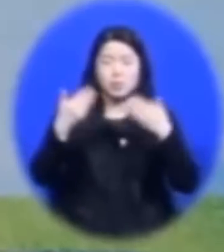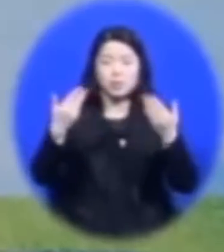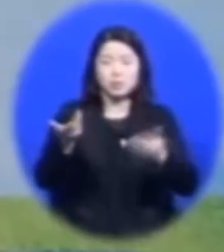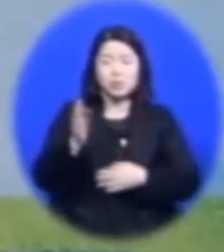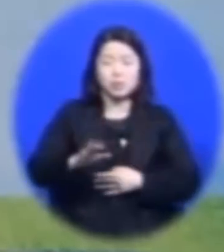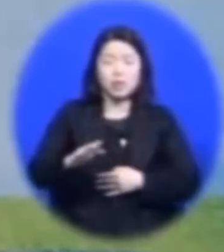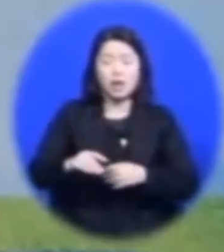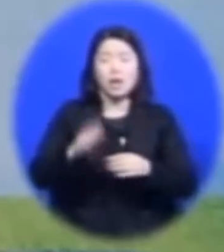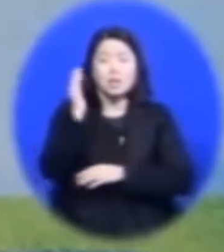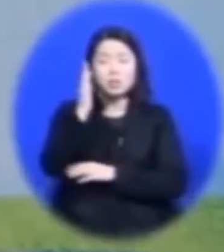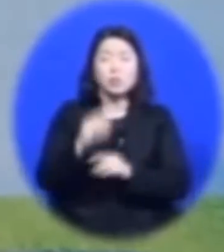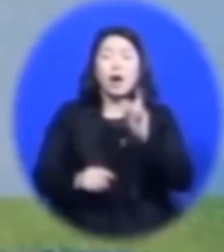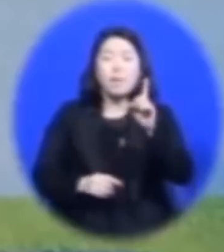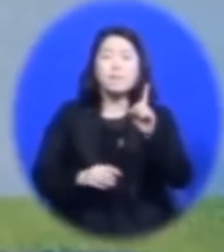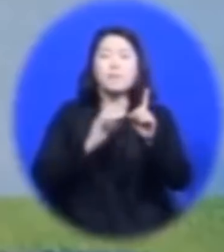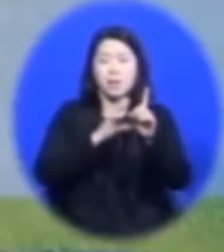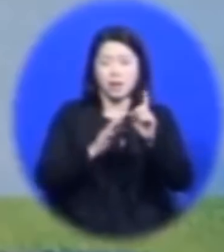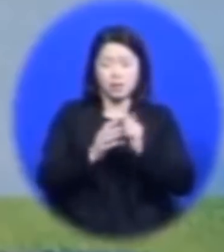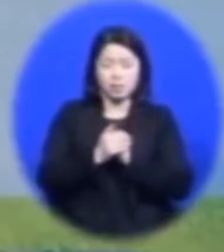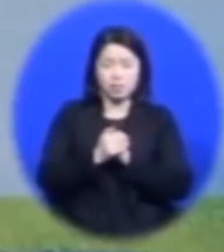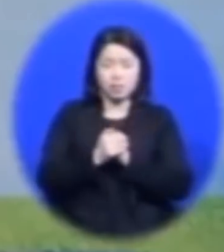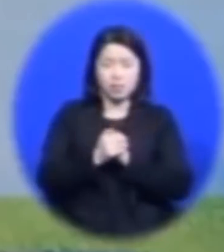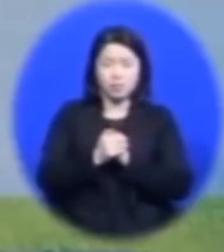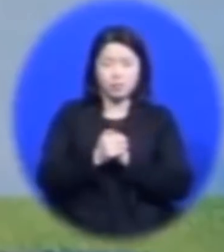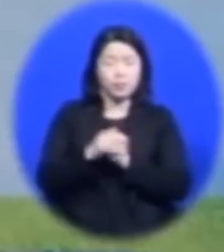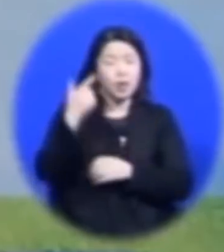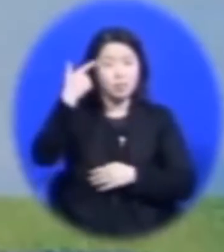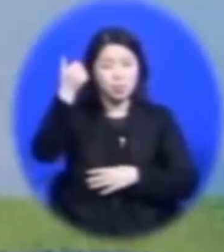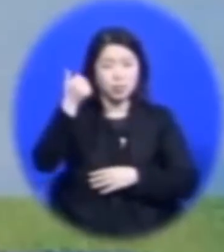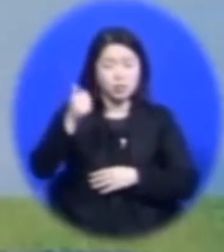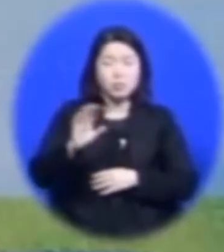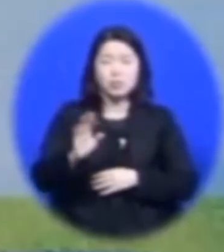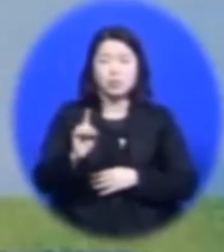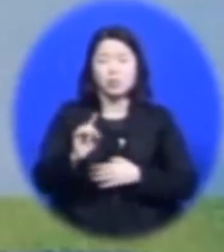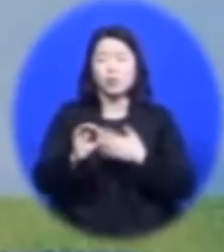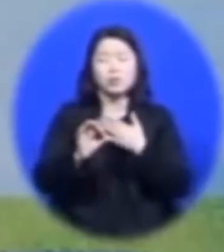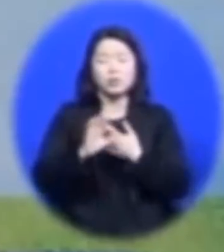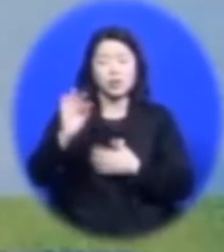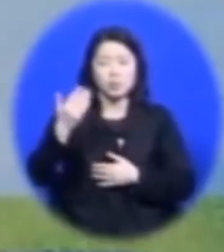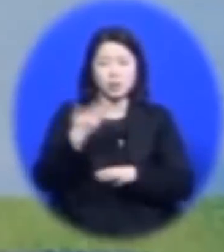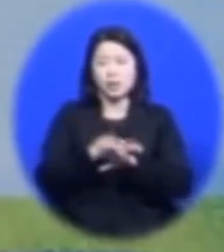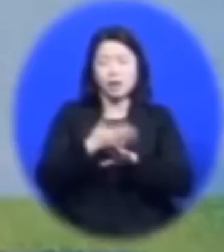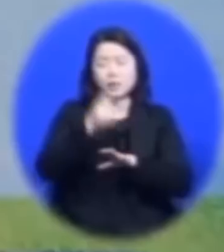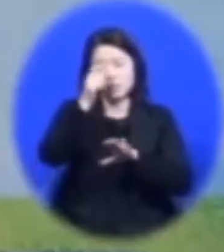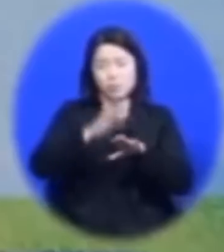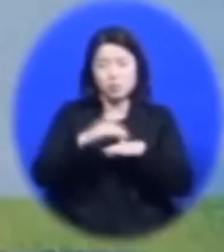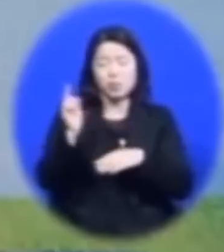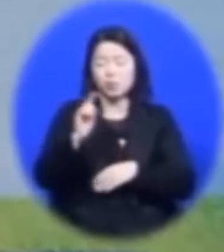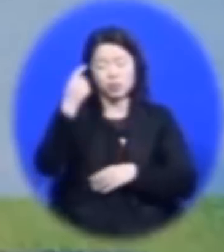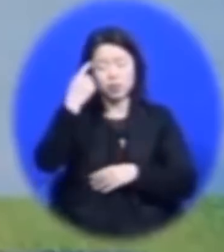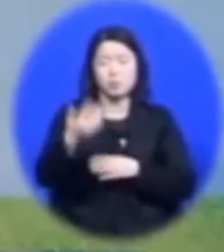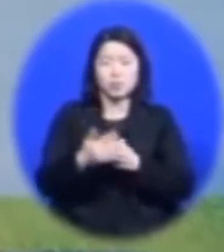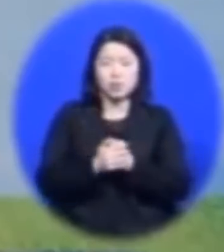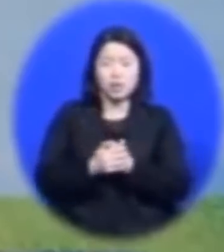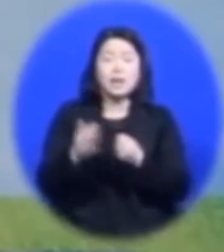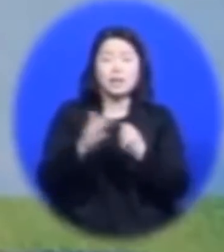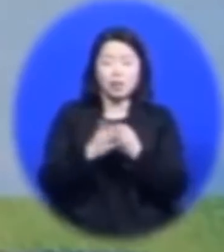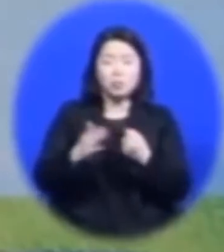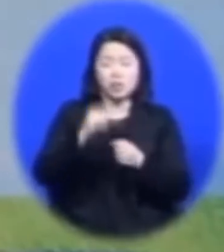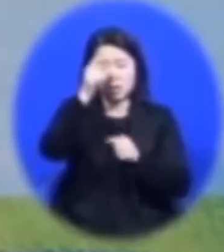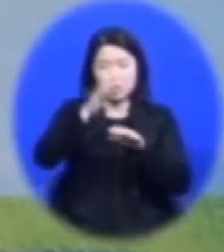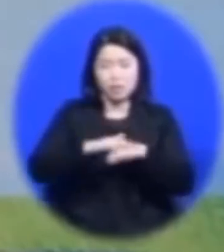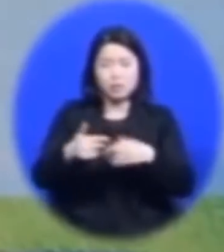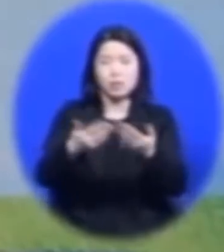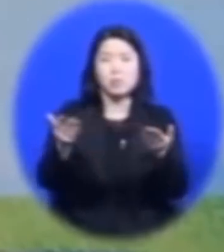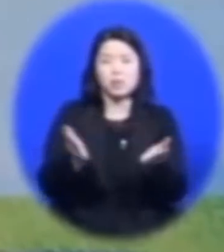하셔야되요 설교 한번만 하세요 목사님이 그럼 어떻게 합니까 다른 예배를 그래서 예배당을